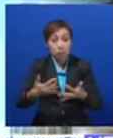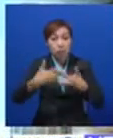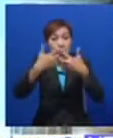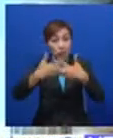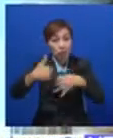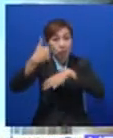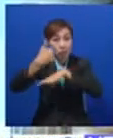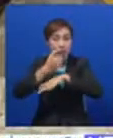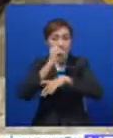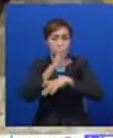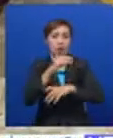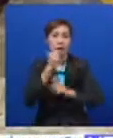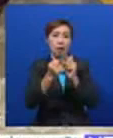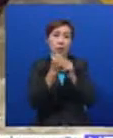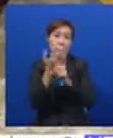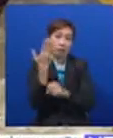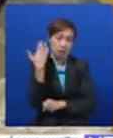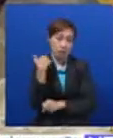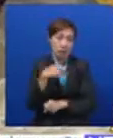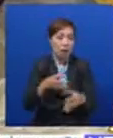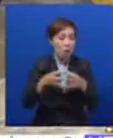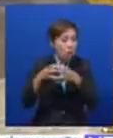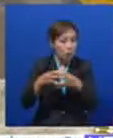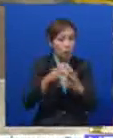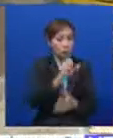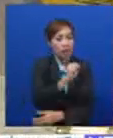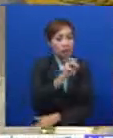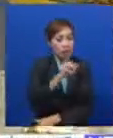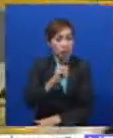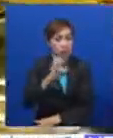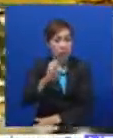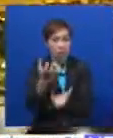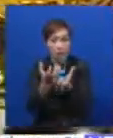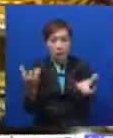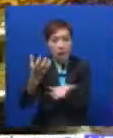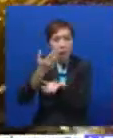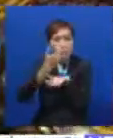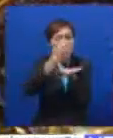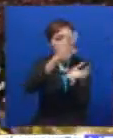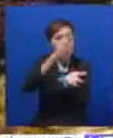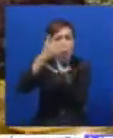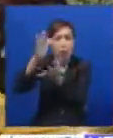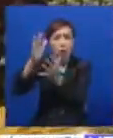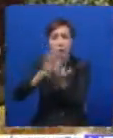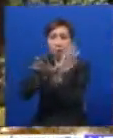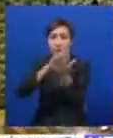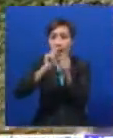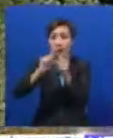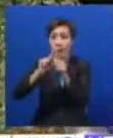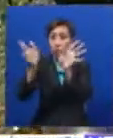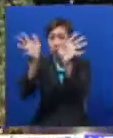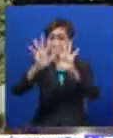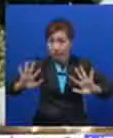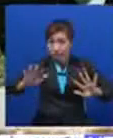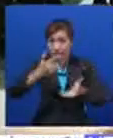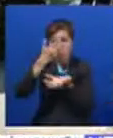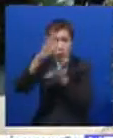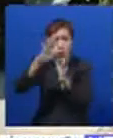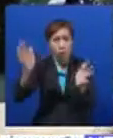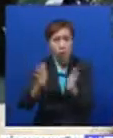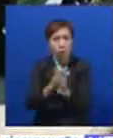ในปีที่ผ่านมากลุ่มธุรกิจ SME มีการส่งออกสินค้าไปยังกลุ่มประเทศอาเซียนคิดเป็นมูลค่าก